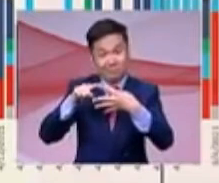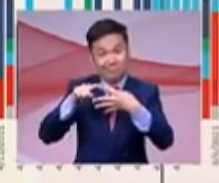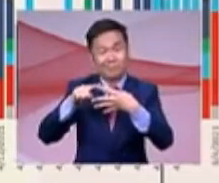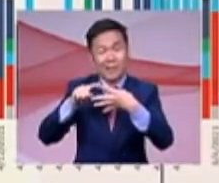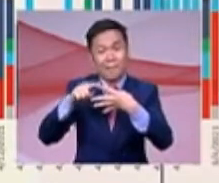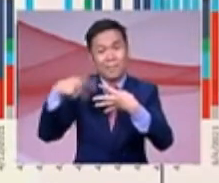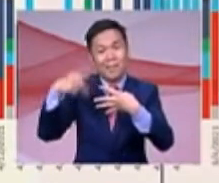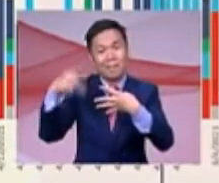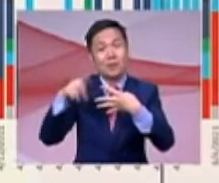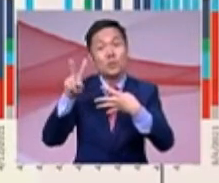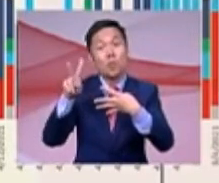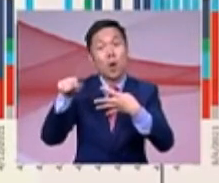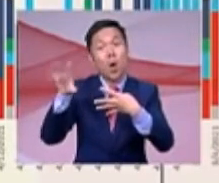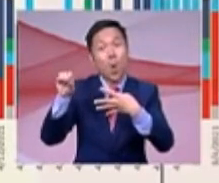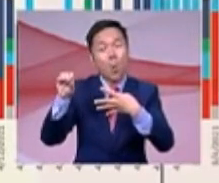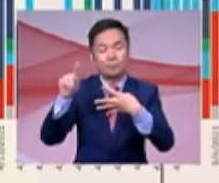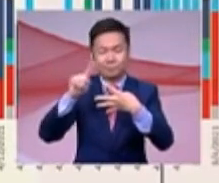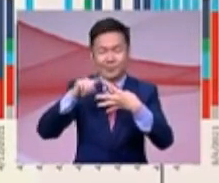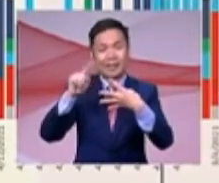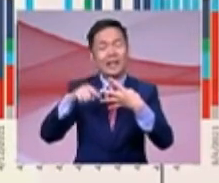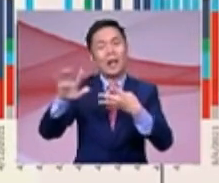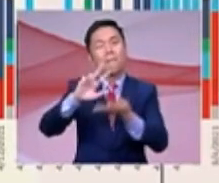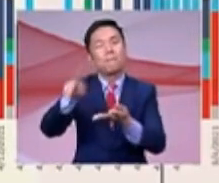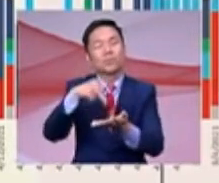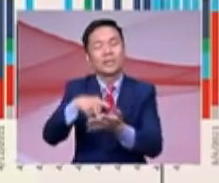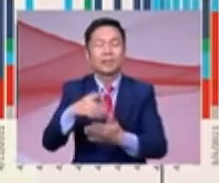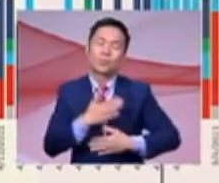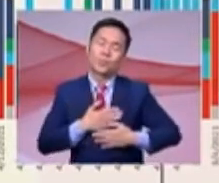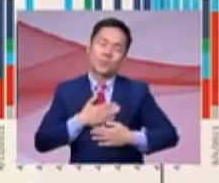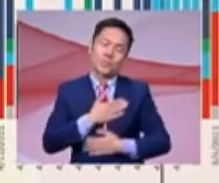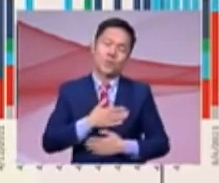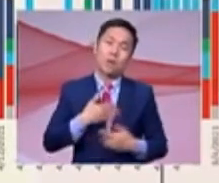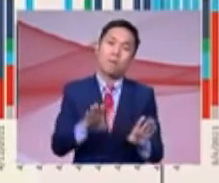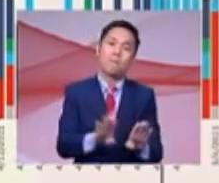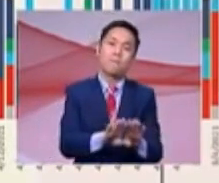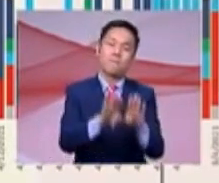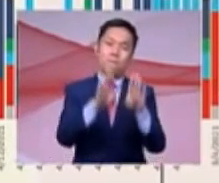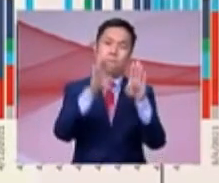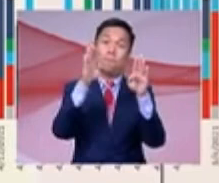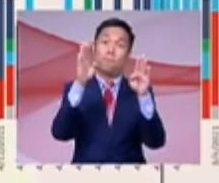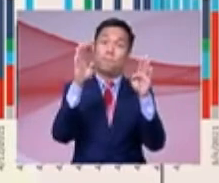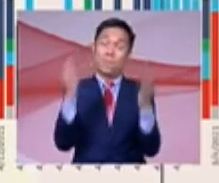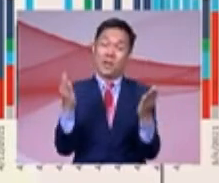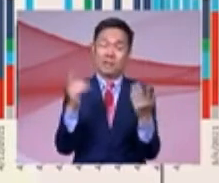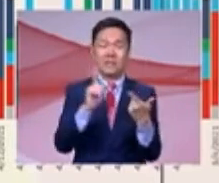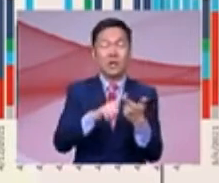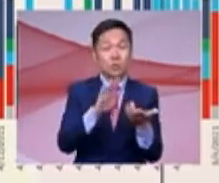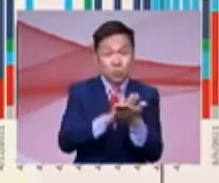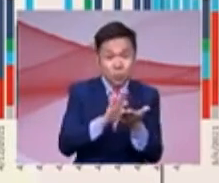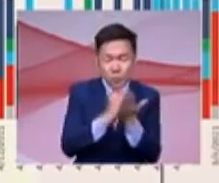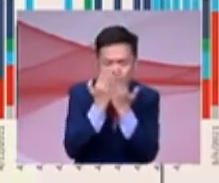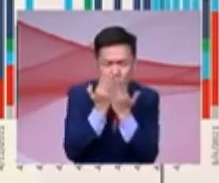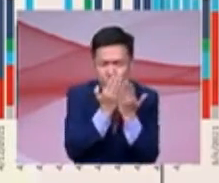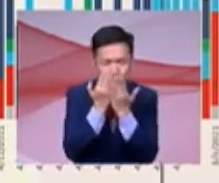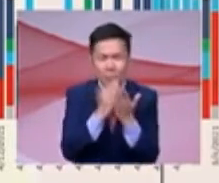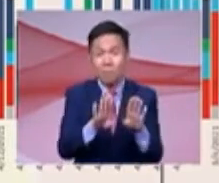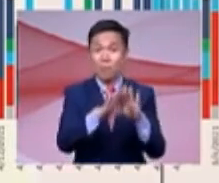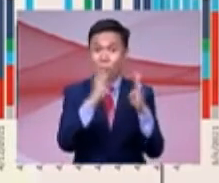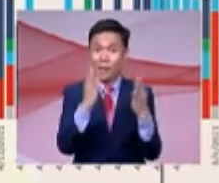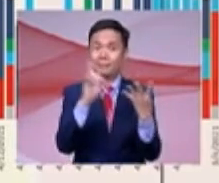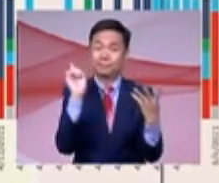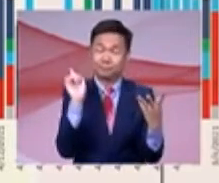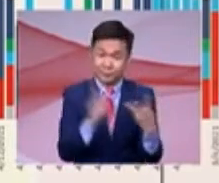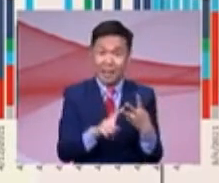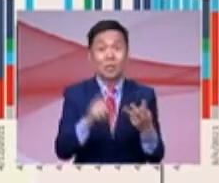Mac, kita membenarkan sektor sosial, kita membenarkan sektor pendidikan, kita membenarkan